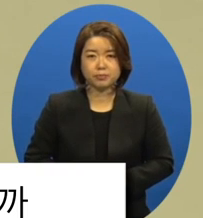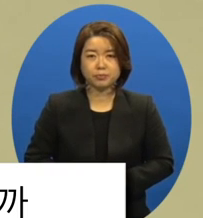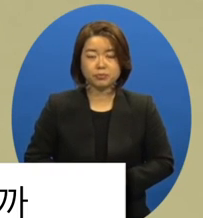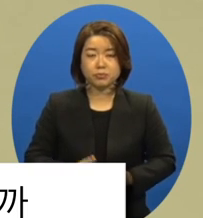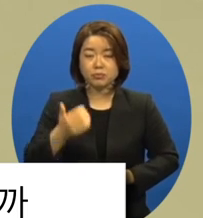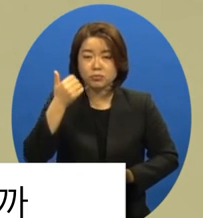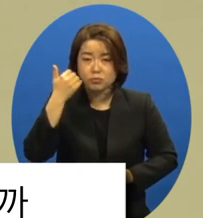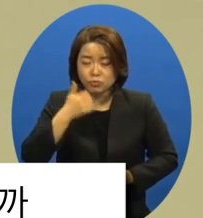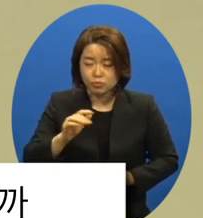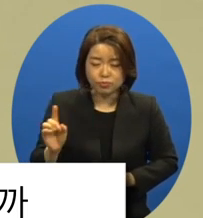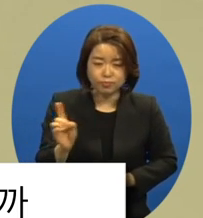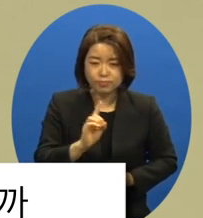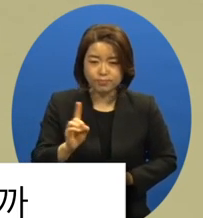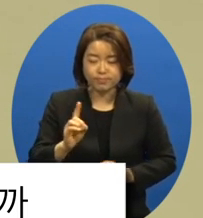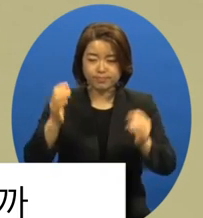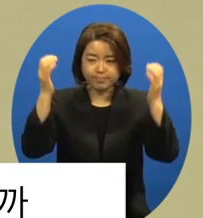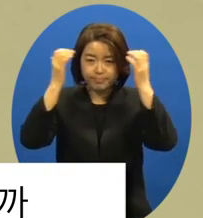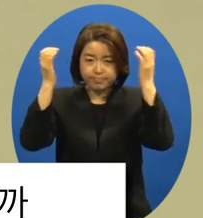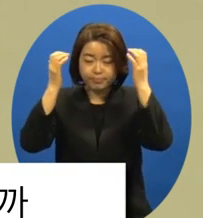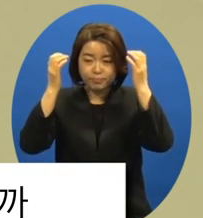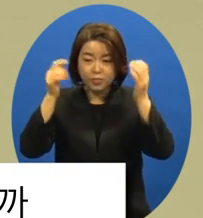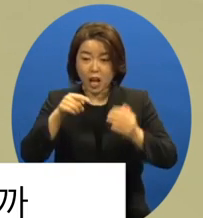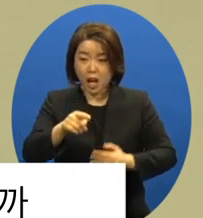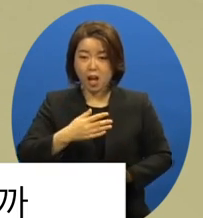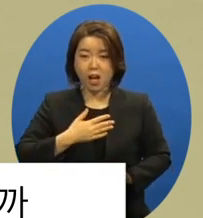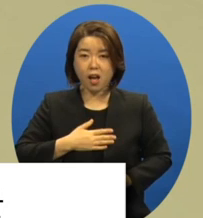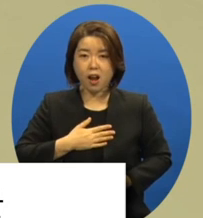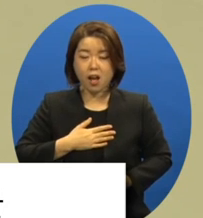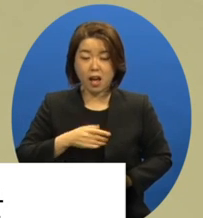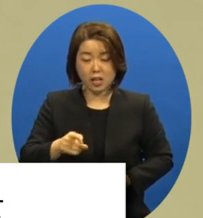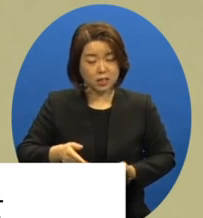누가 도대체 고난인 줄 알고도 그 길을 갈 수 있겠습니까? 그런데 말입니다.